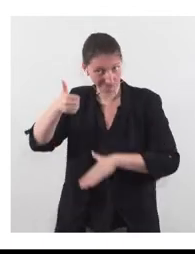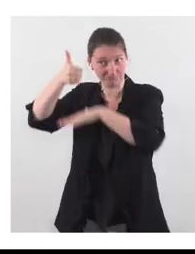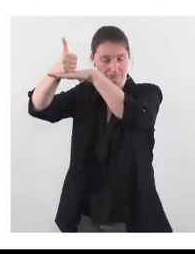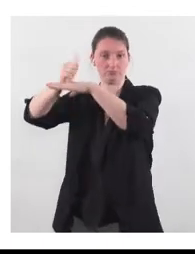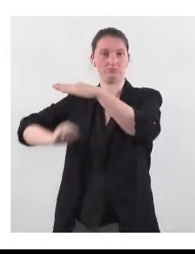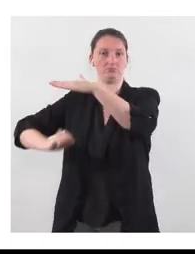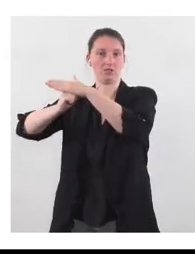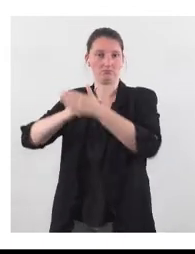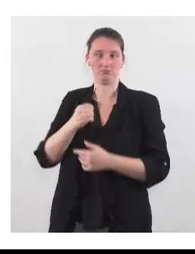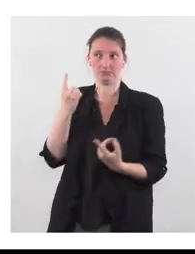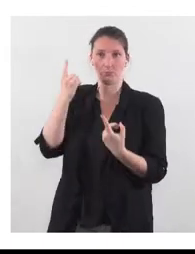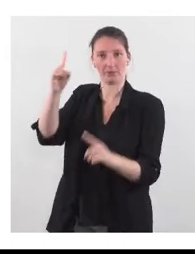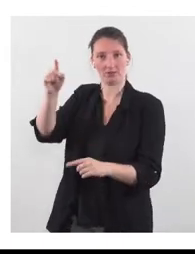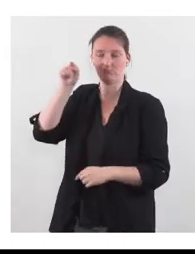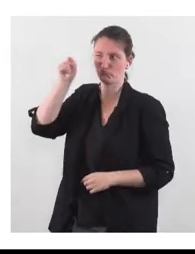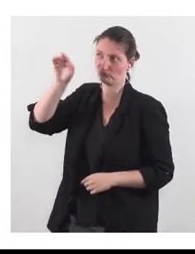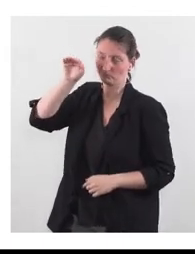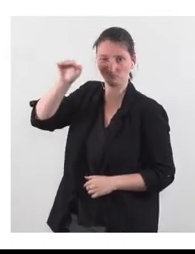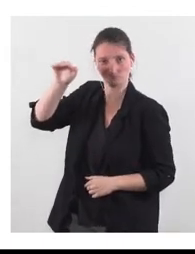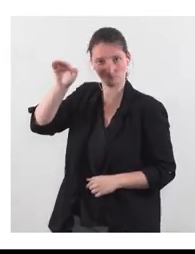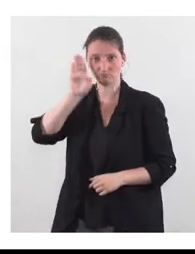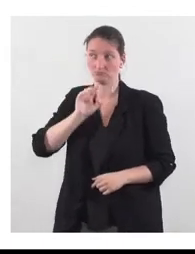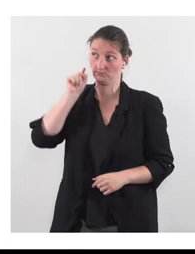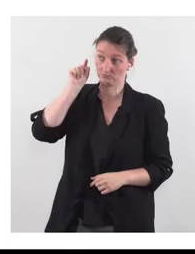c'est la cour suprême